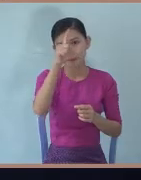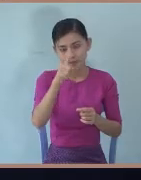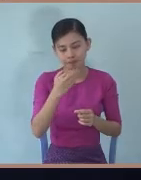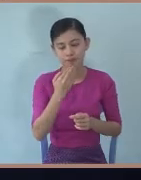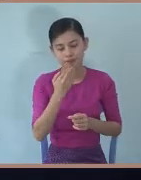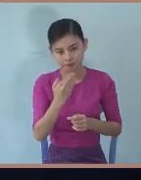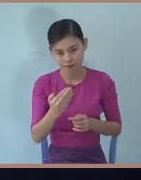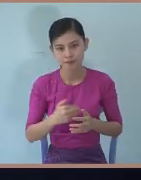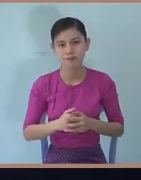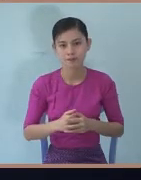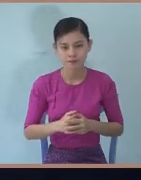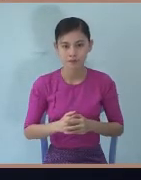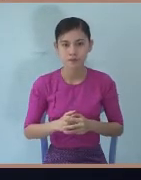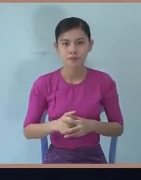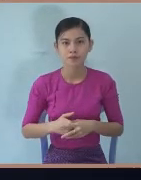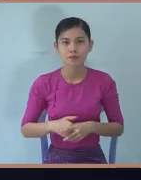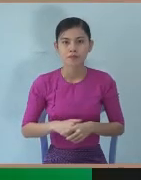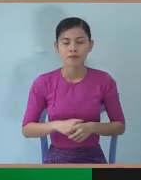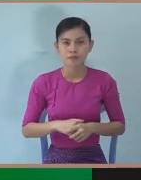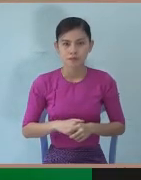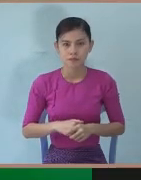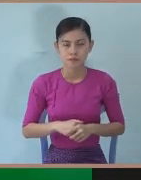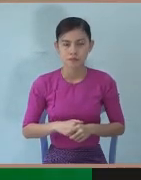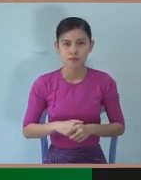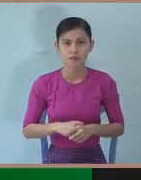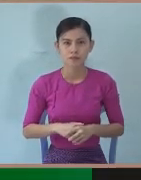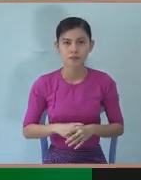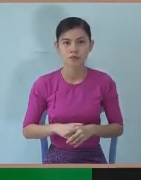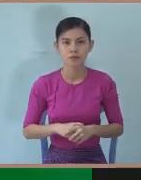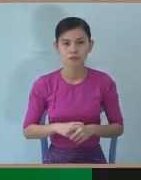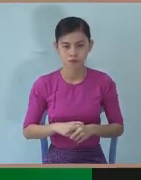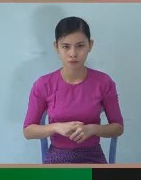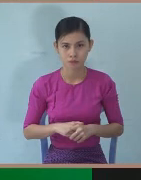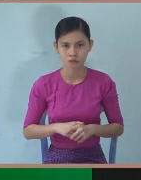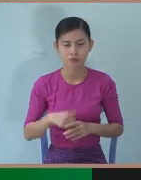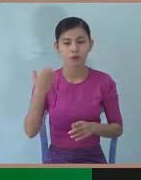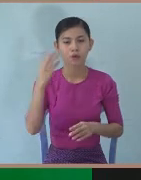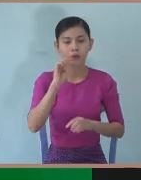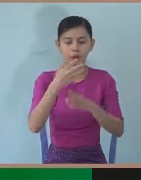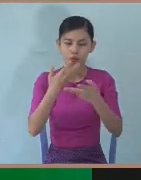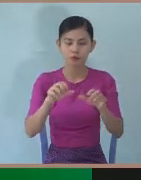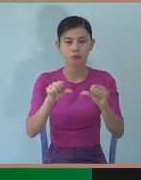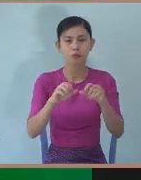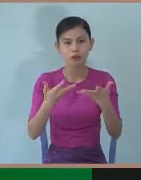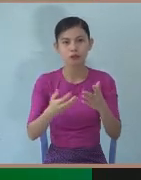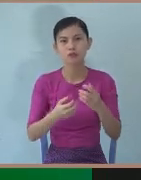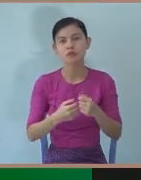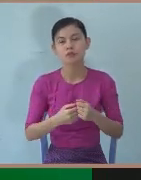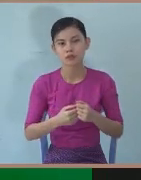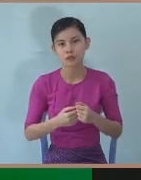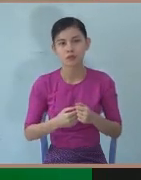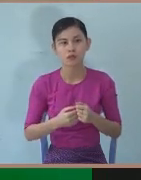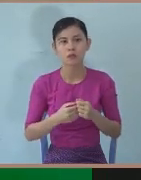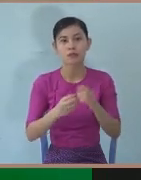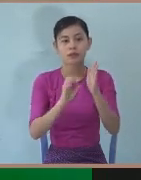เมกุเมดุเจซุติมาเลยปรมาสุนักงานยี้มาตรุนักงานยี้มาก็อซนน่ะแล้วจนเปียวท่าตะโล